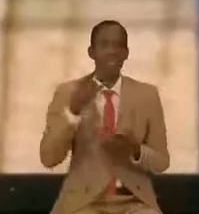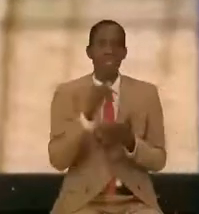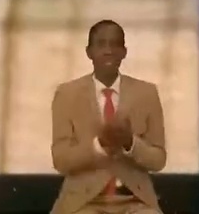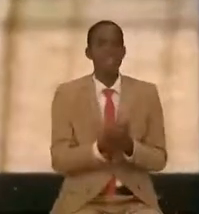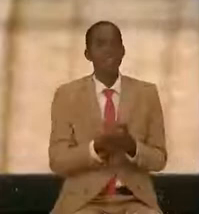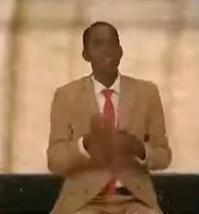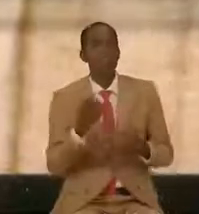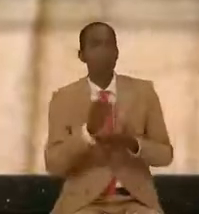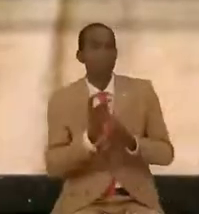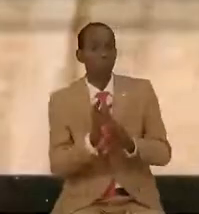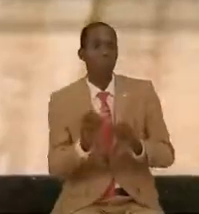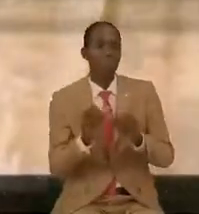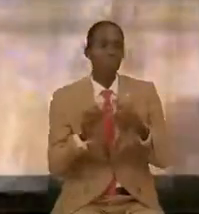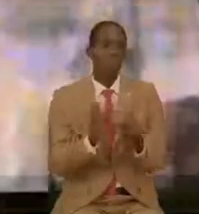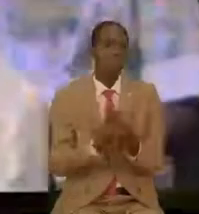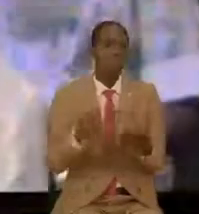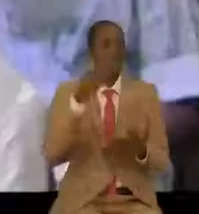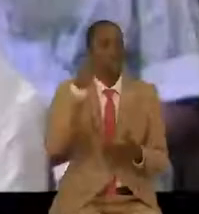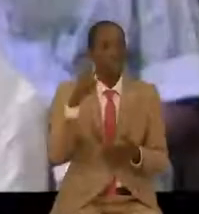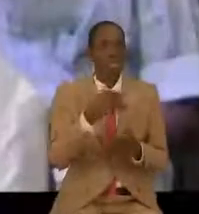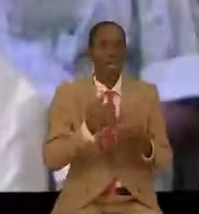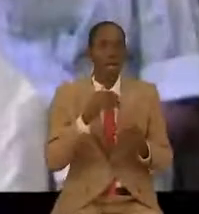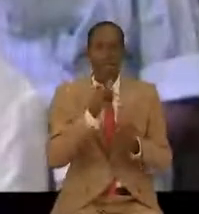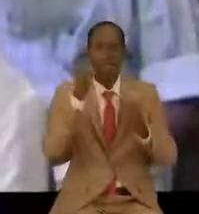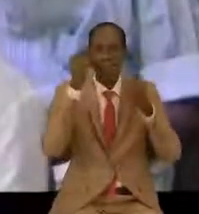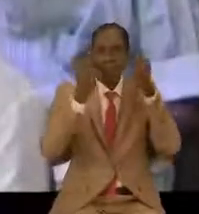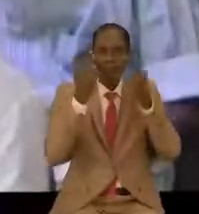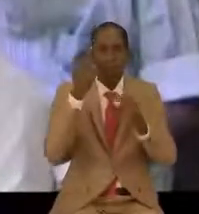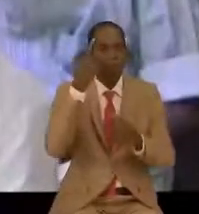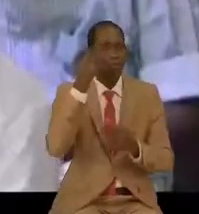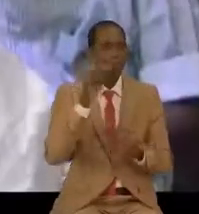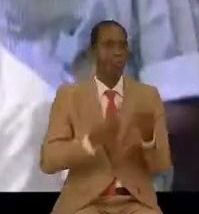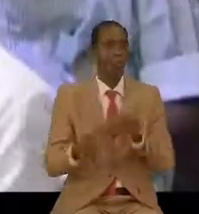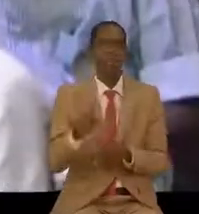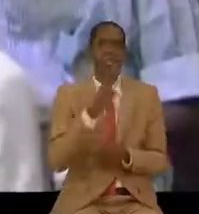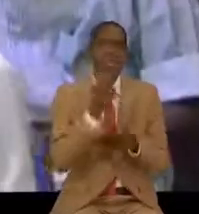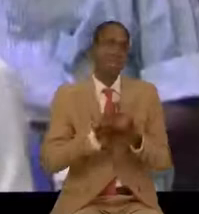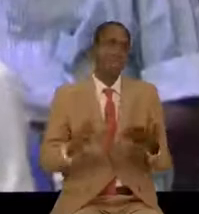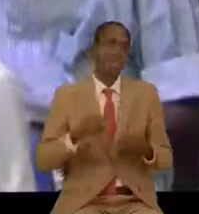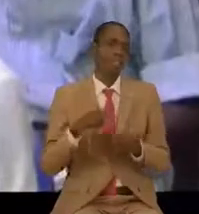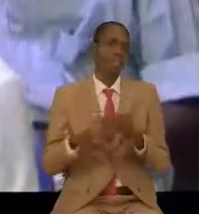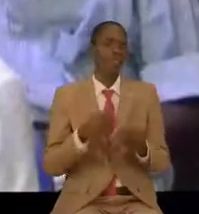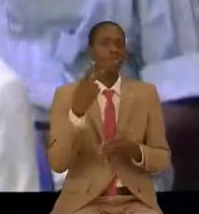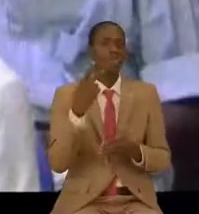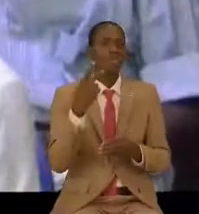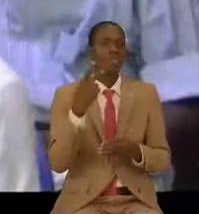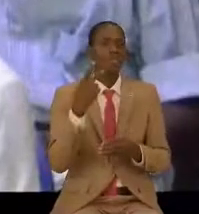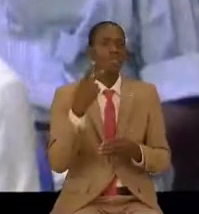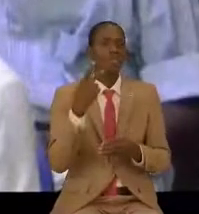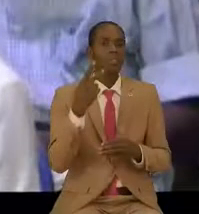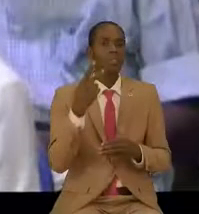cette rédaction, c'est parce qu'ils ont un souci pour les gens à qui ils écrivent.